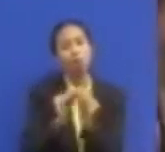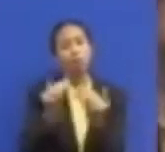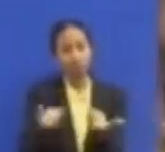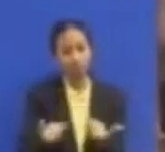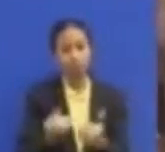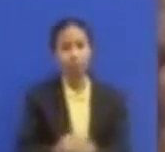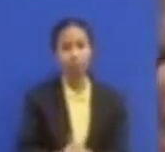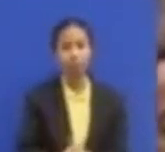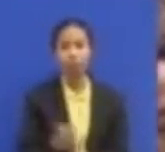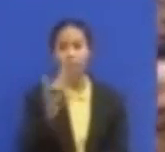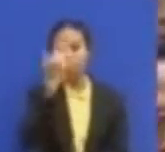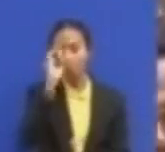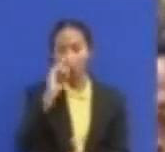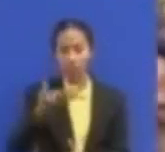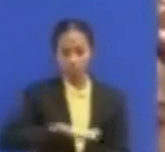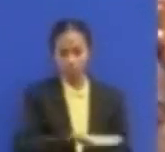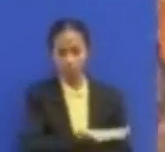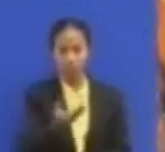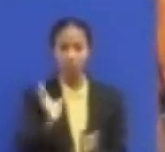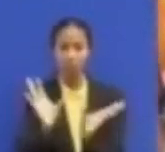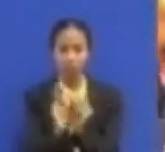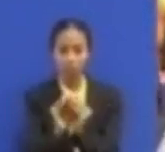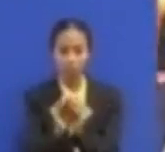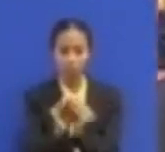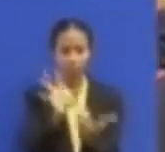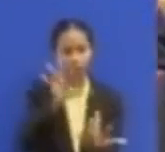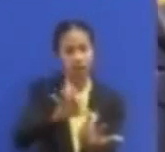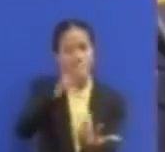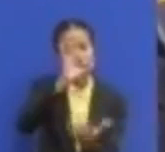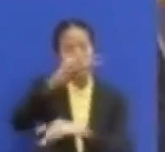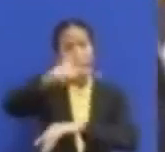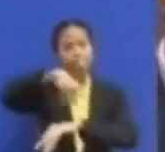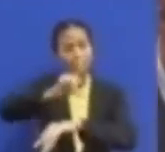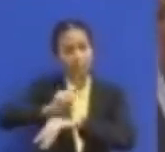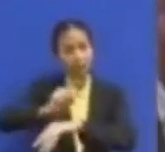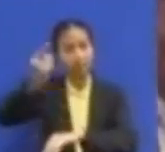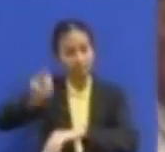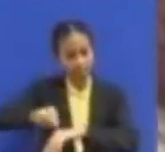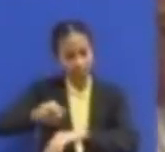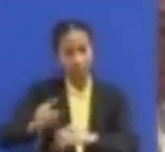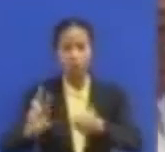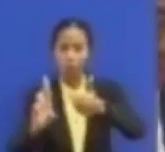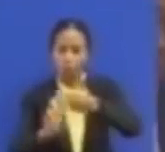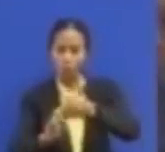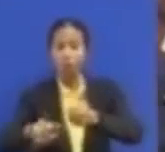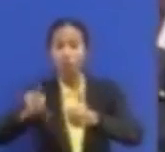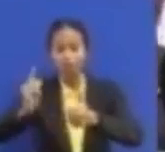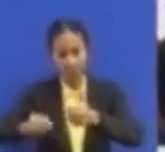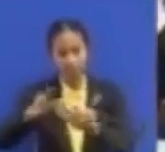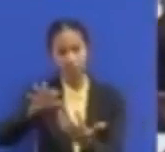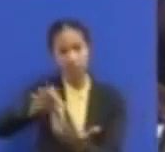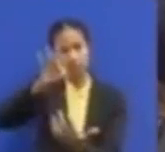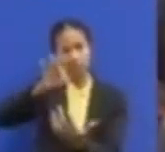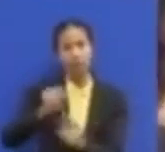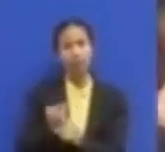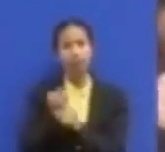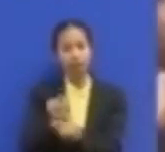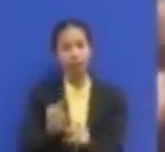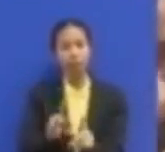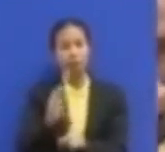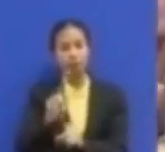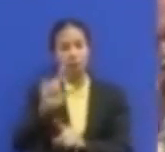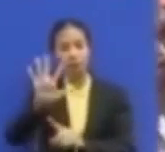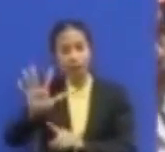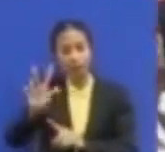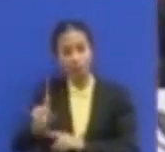พื่อให้ที่ประชุมดำเนินการเลือกประธานสภาและรองประธานสภาตามข้อ5และข้อ6ต่อไ